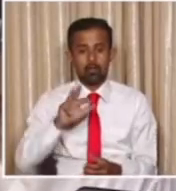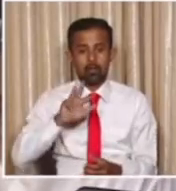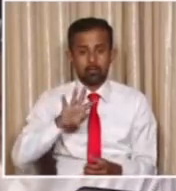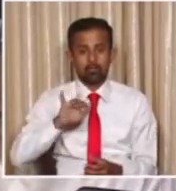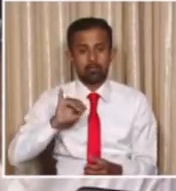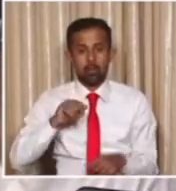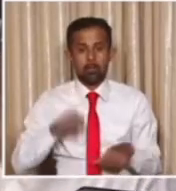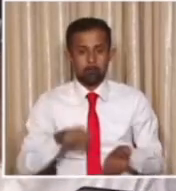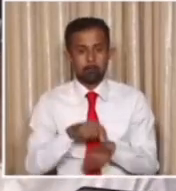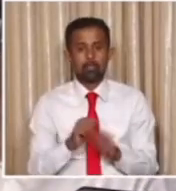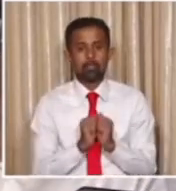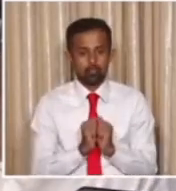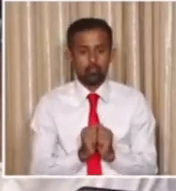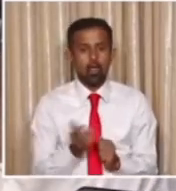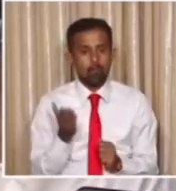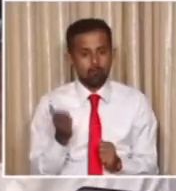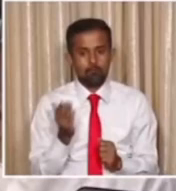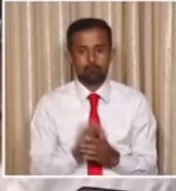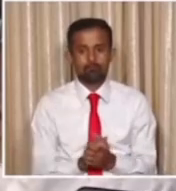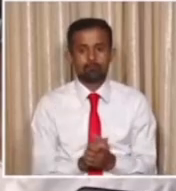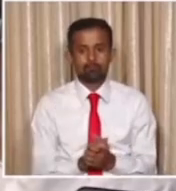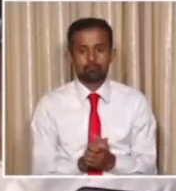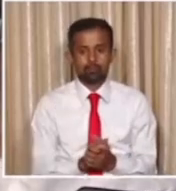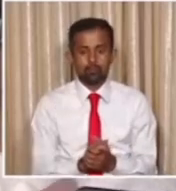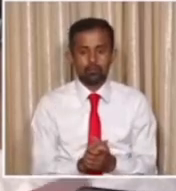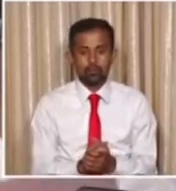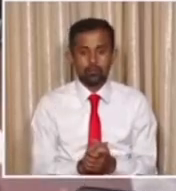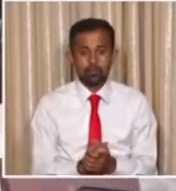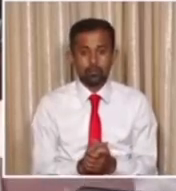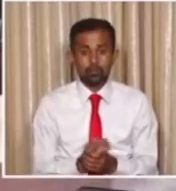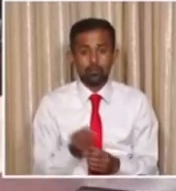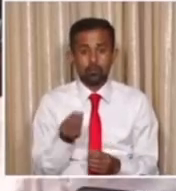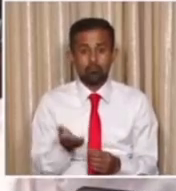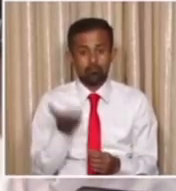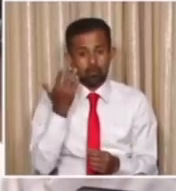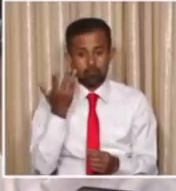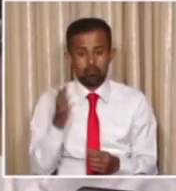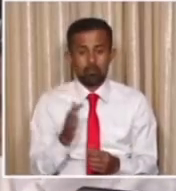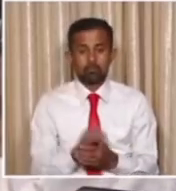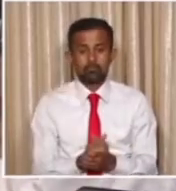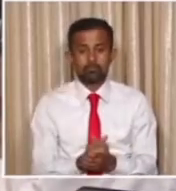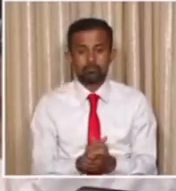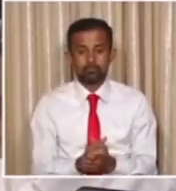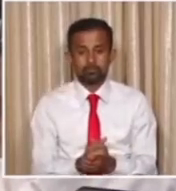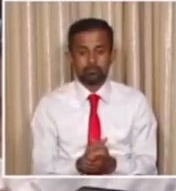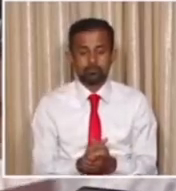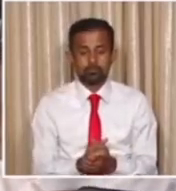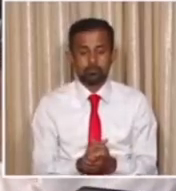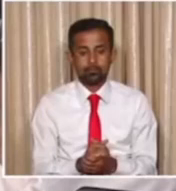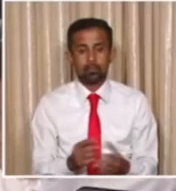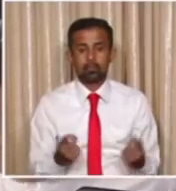2640ක් මේ වෙනකොටත් සේවීන. හැබැයි අර සබ් ස්පෙෂැලිටිස් ටිකක් වැඩි වෙලා තිබෙනවා වෙනතට වඩා. ඒ නිසා